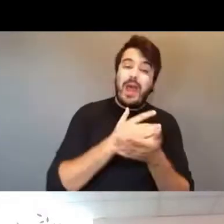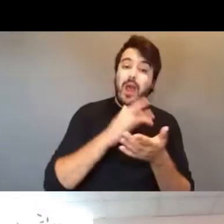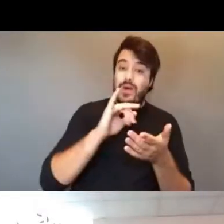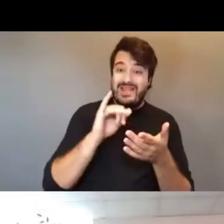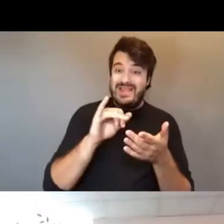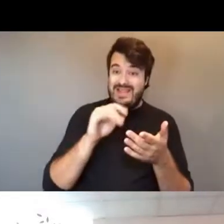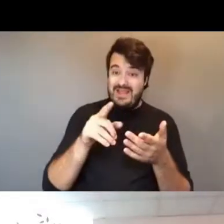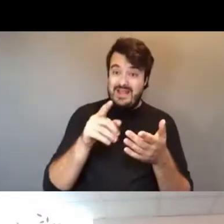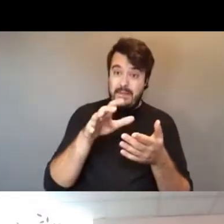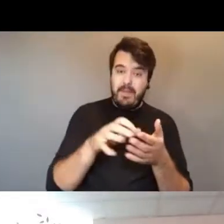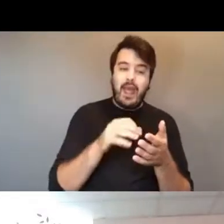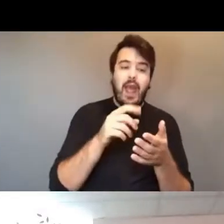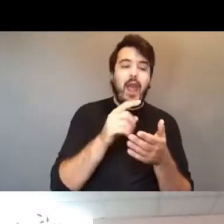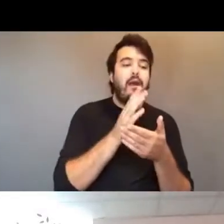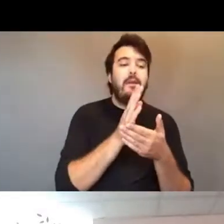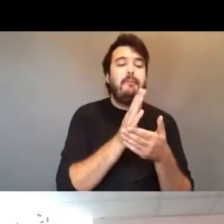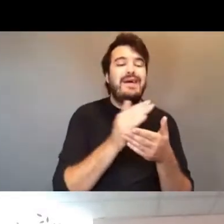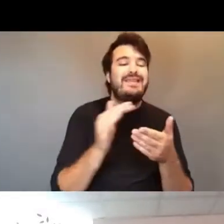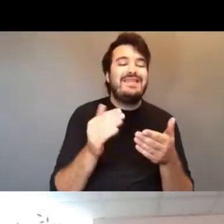récoltez une partie